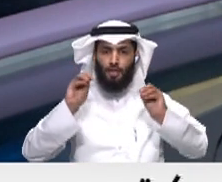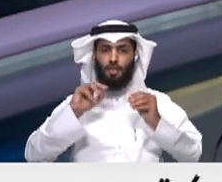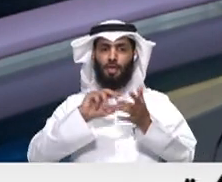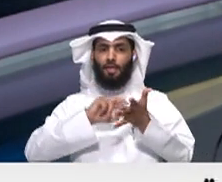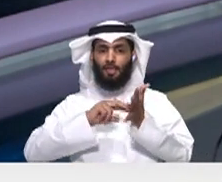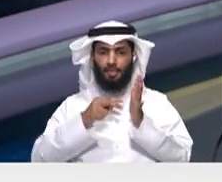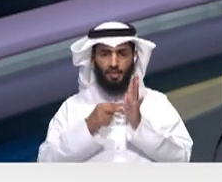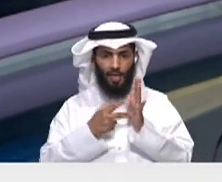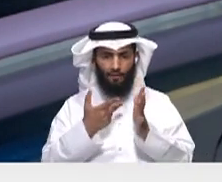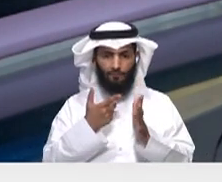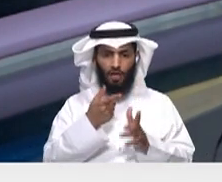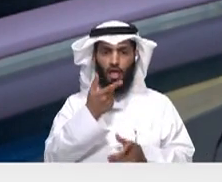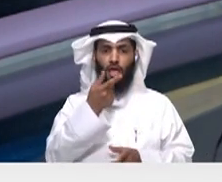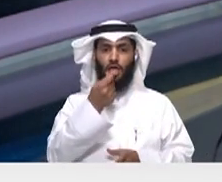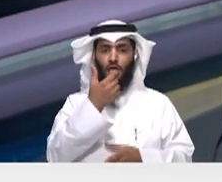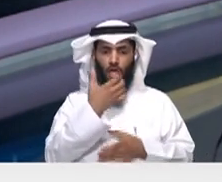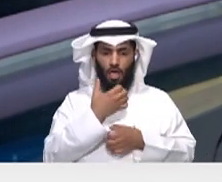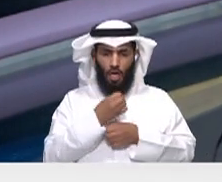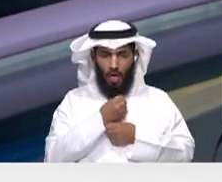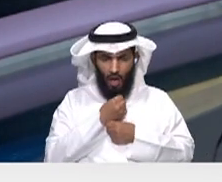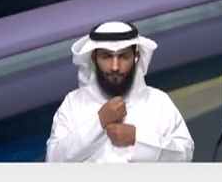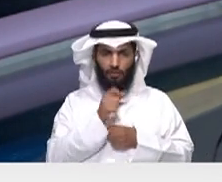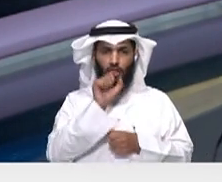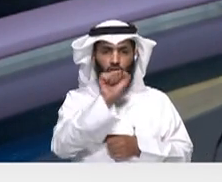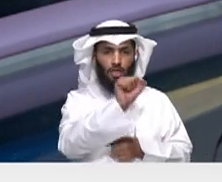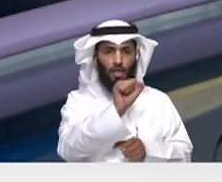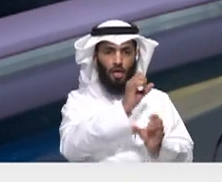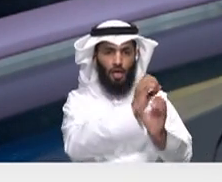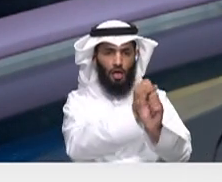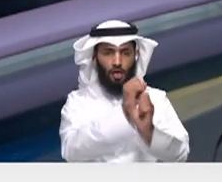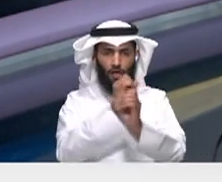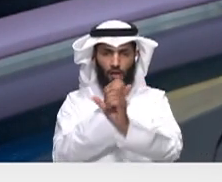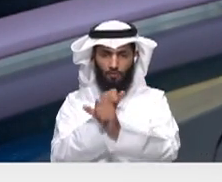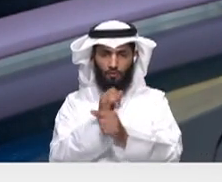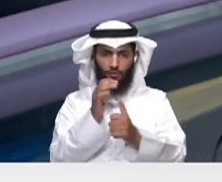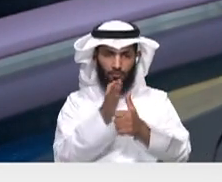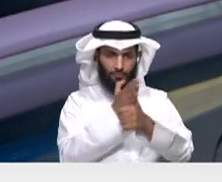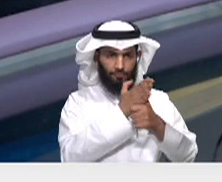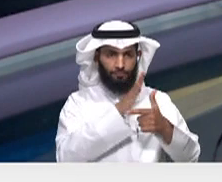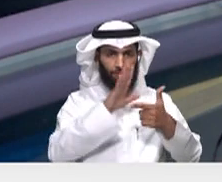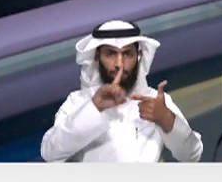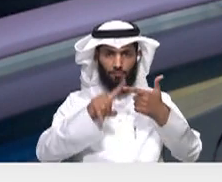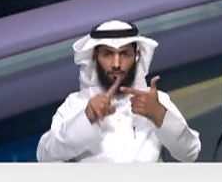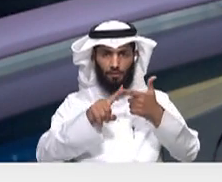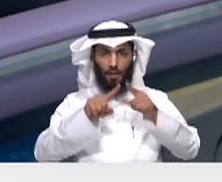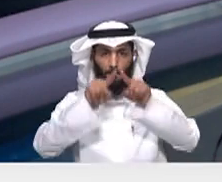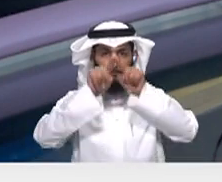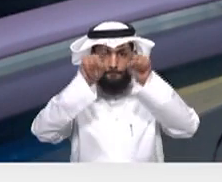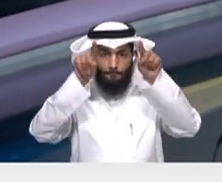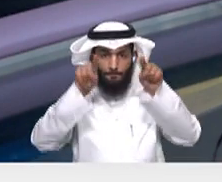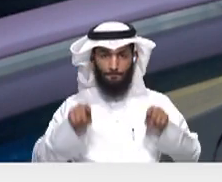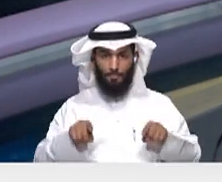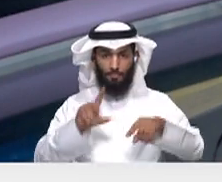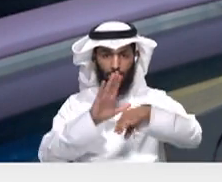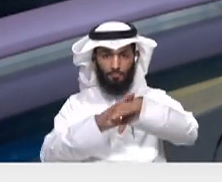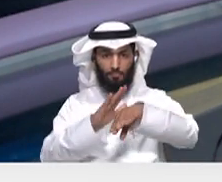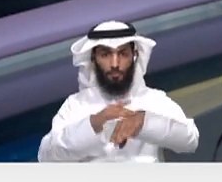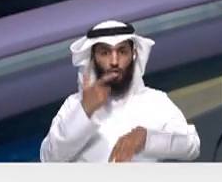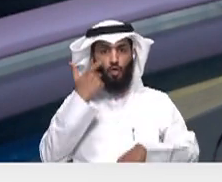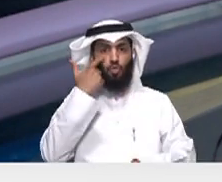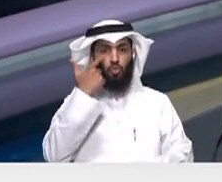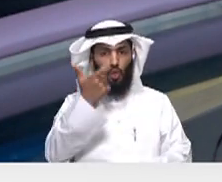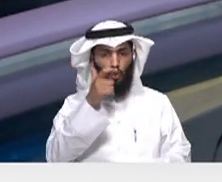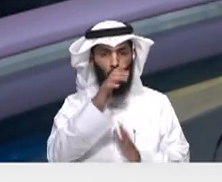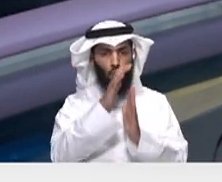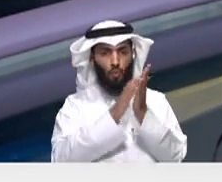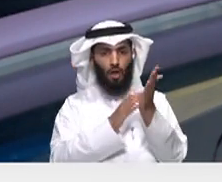وكيفيه الحفاظ على حقوقهم وفي نفس الوقت توعيه اصحاب المحلات بالتزامهم بالرخص